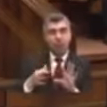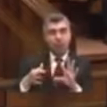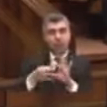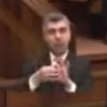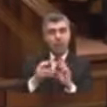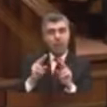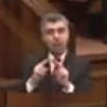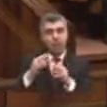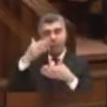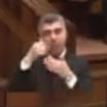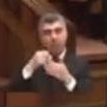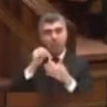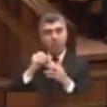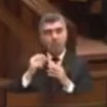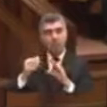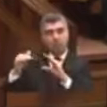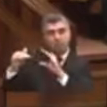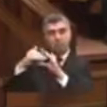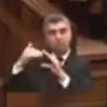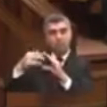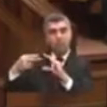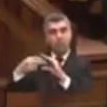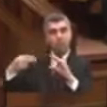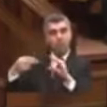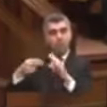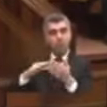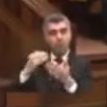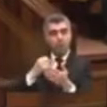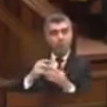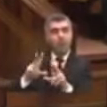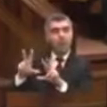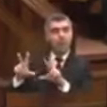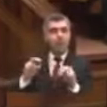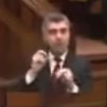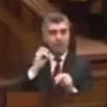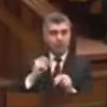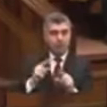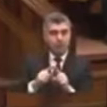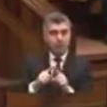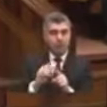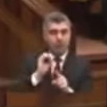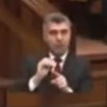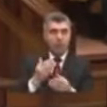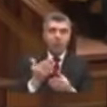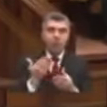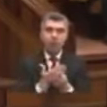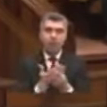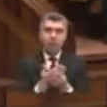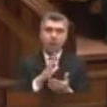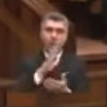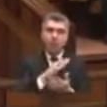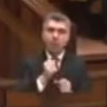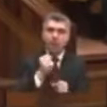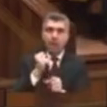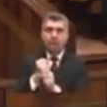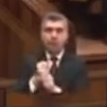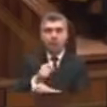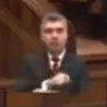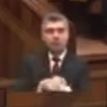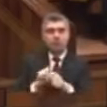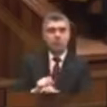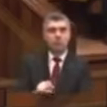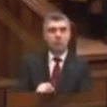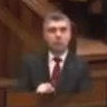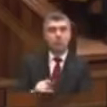وشفتوا الارقام القياسيه ديال التحويلات، وهي كذلك نفس النيه اللي داروها مع قضايانا الوطنيه في بلدان الاقامه ديالهم،